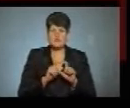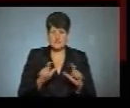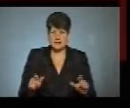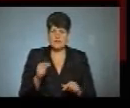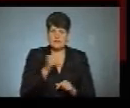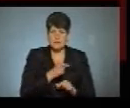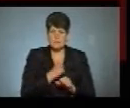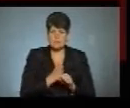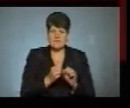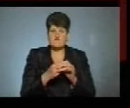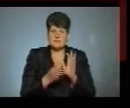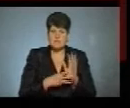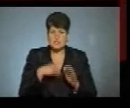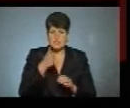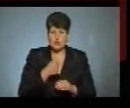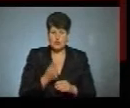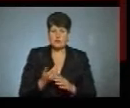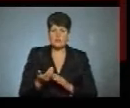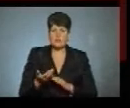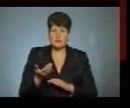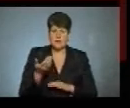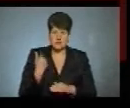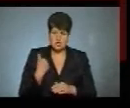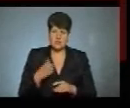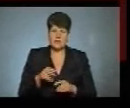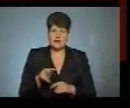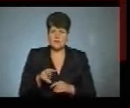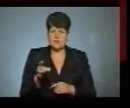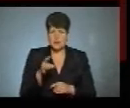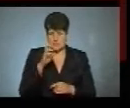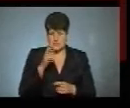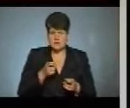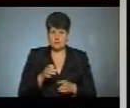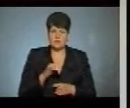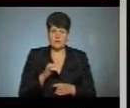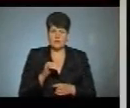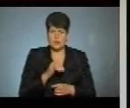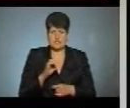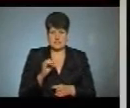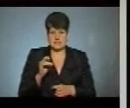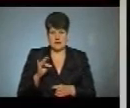Там пропрацював 18 років. До цього головою Лановецької райдержадміністрації був Юліан Сірант.